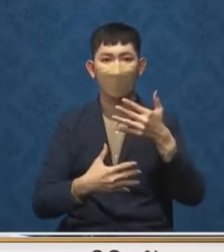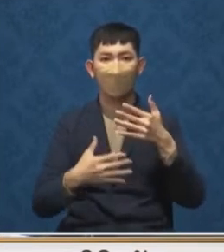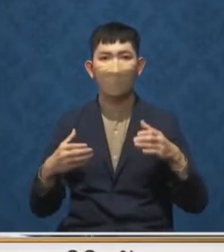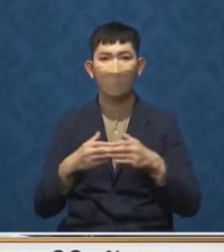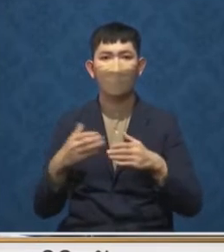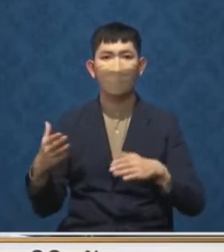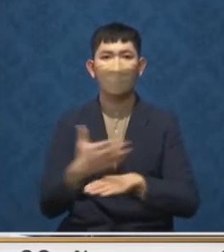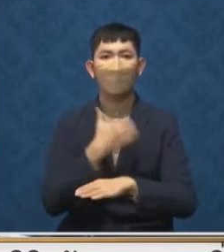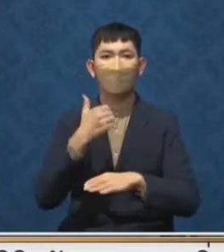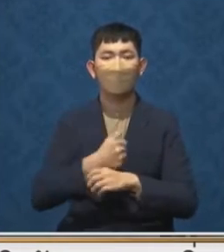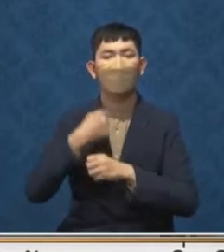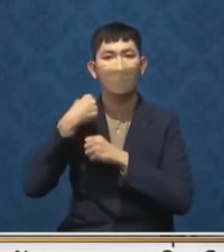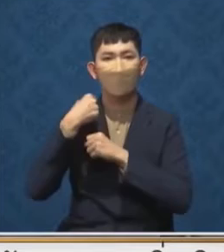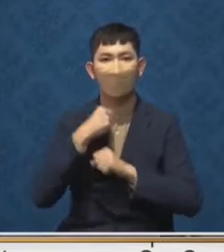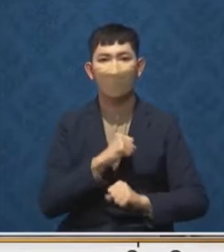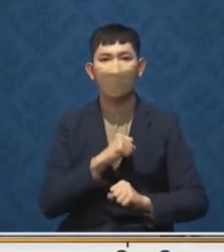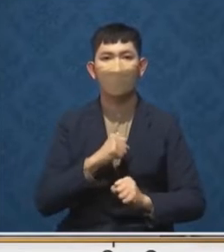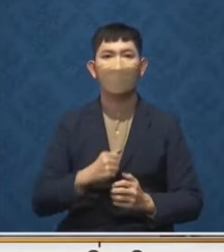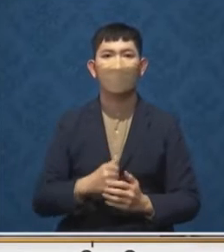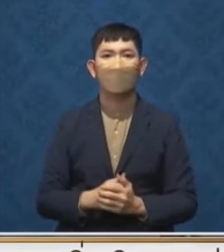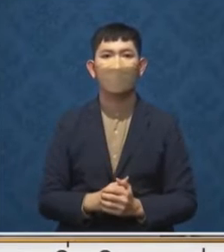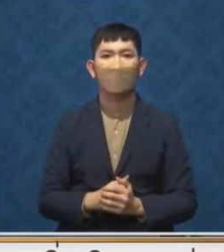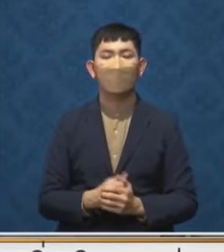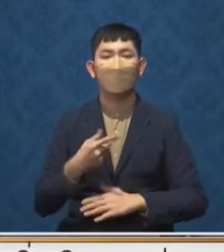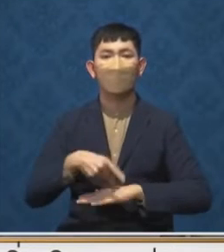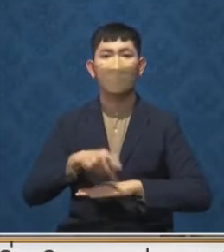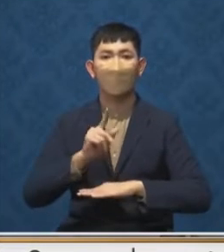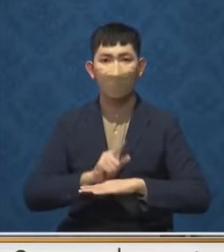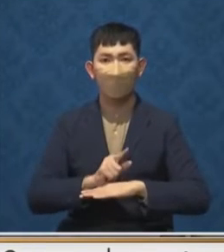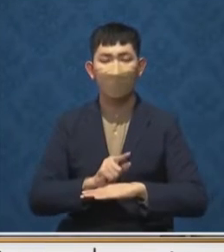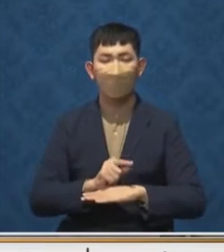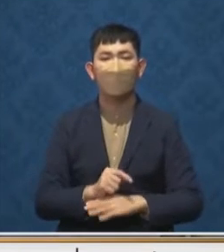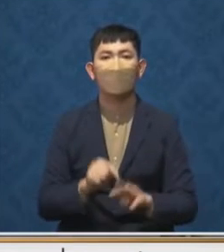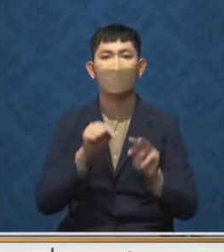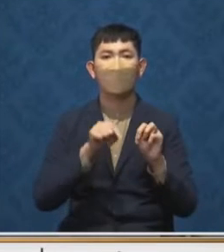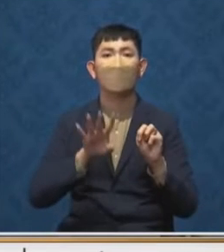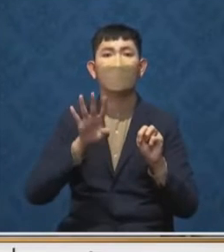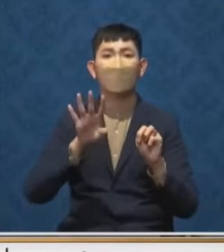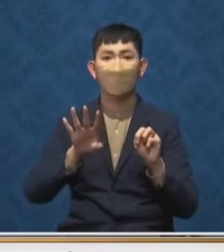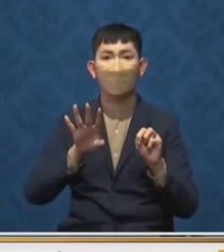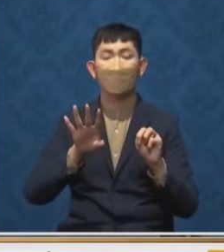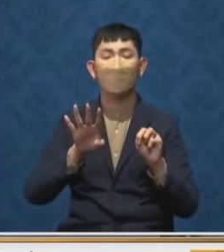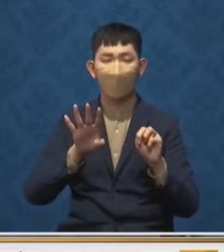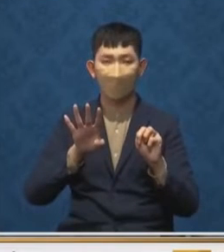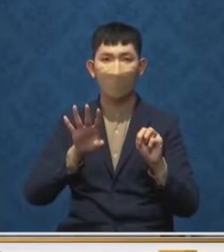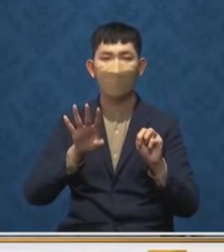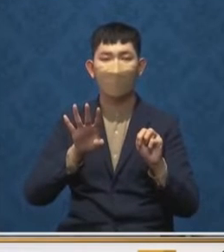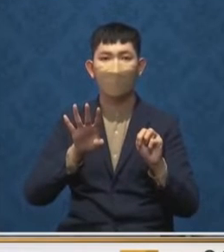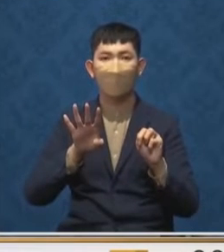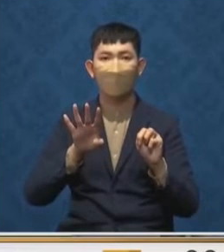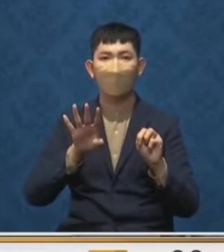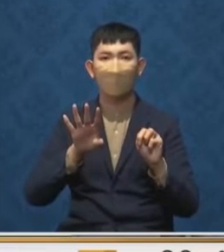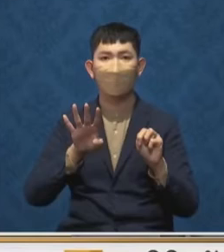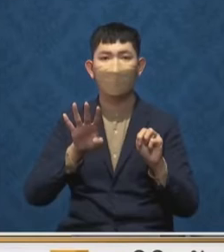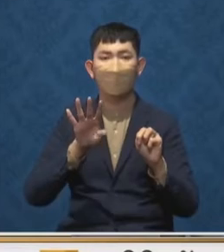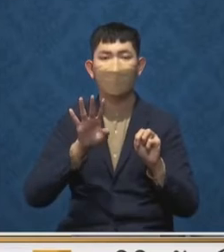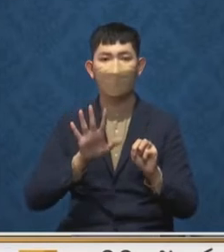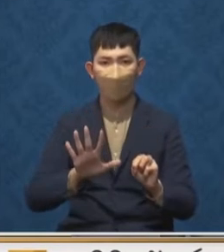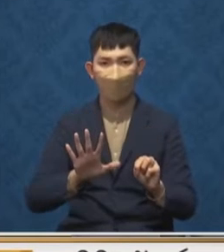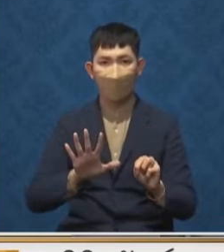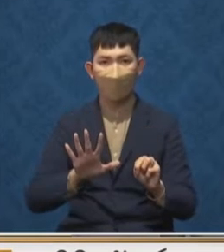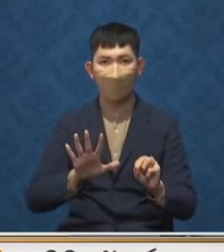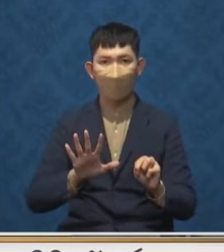อพรรคประชาธิปัตย์ท่านประธานครับมาตรานี้มาตราที่4กับมาตราที่5เนี่ยกระ